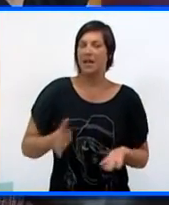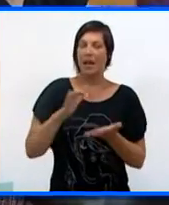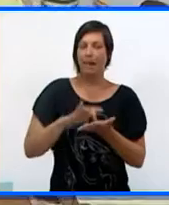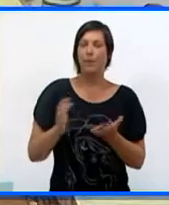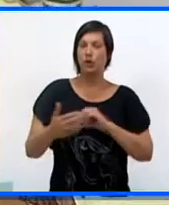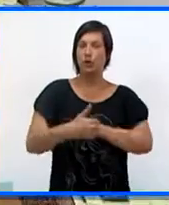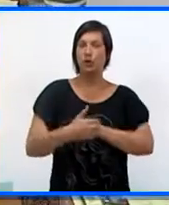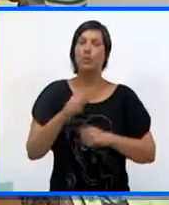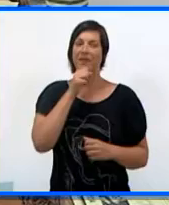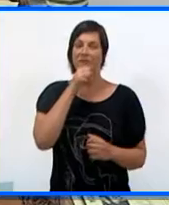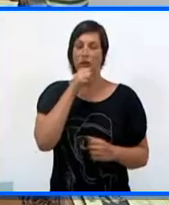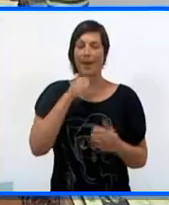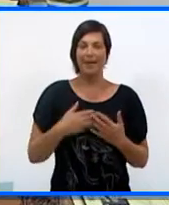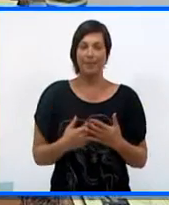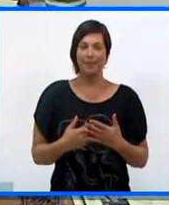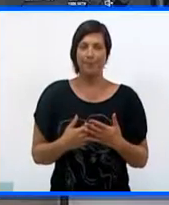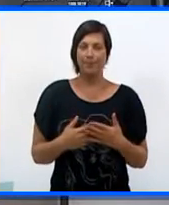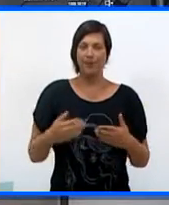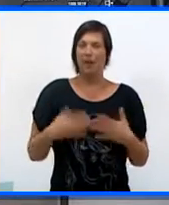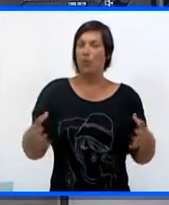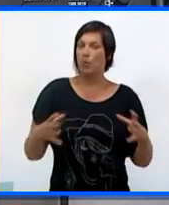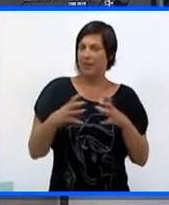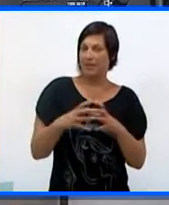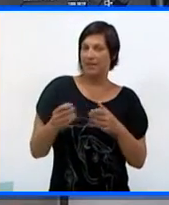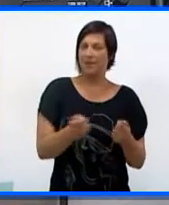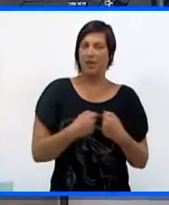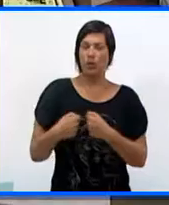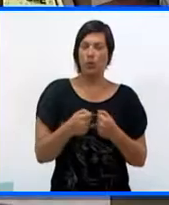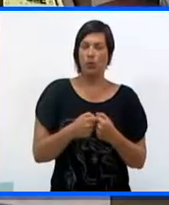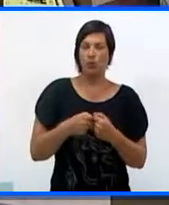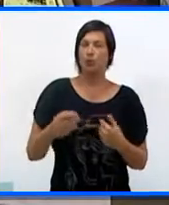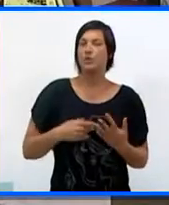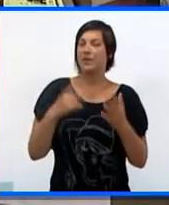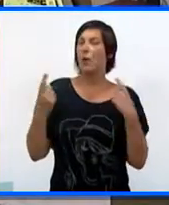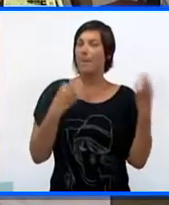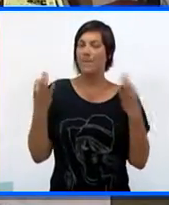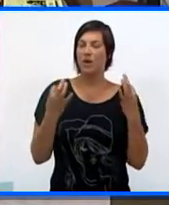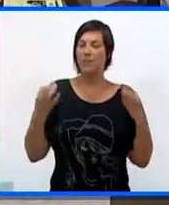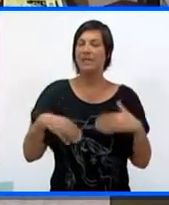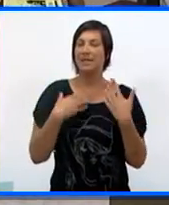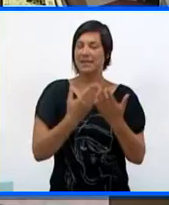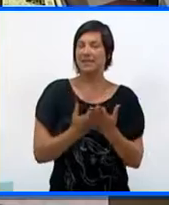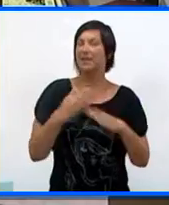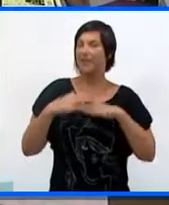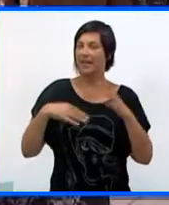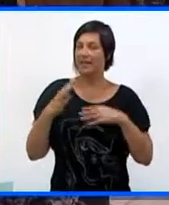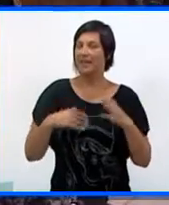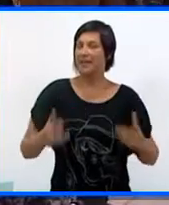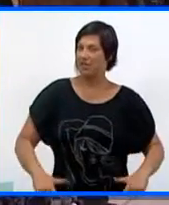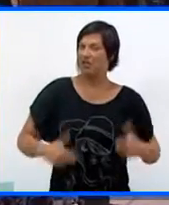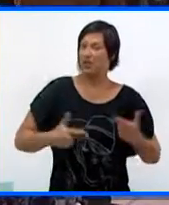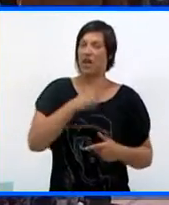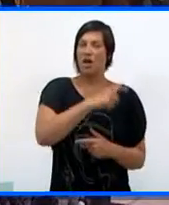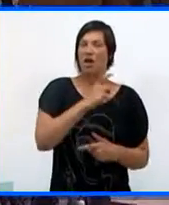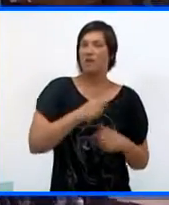na području Dubrovačko-neretvanske županije u jedinstvenu udrugu u svrhu promicanja svih aspekata kvalitetnijeg